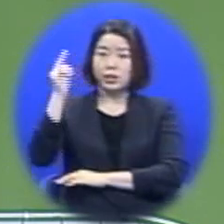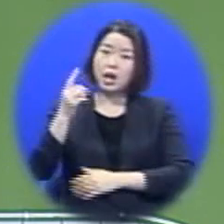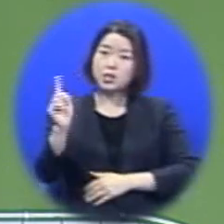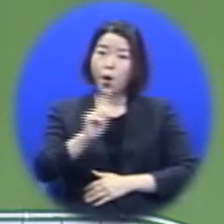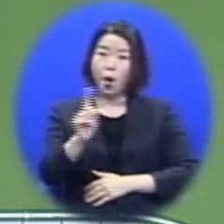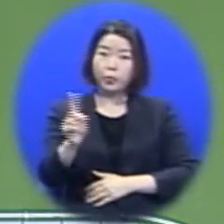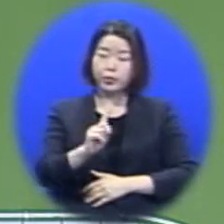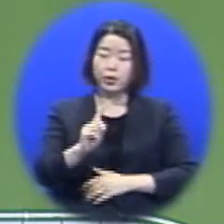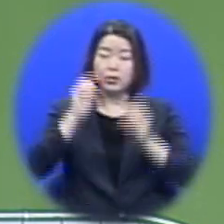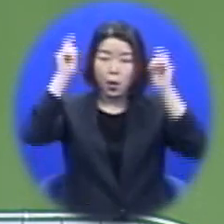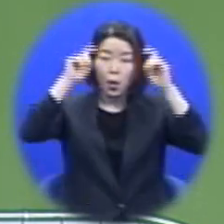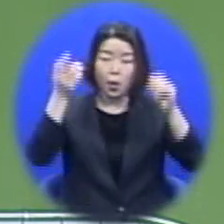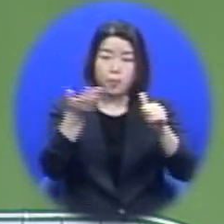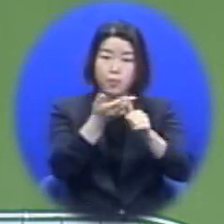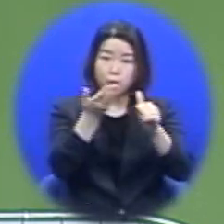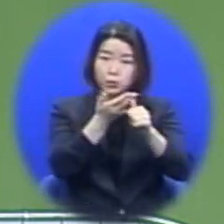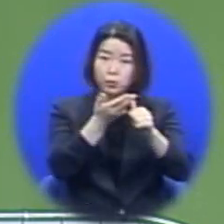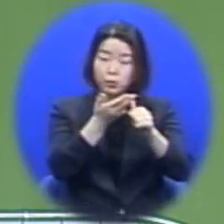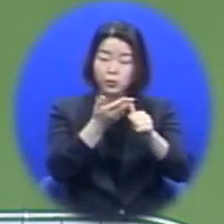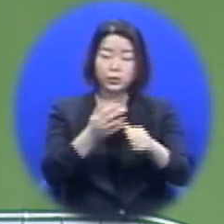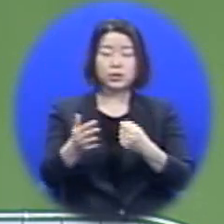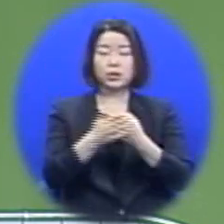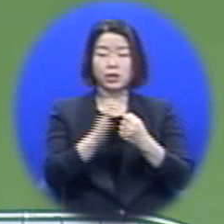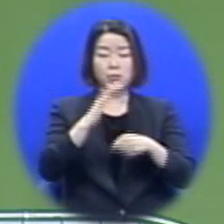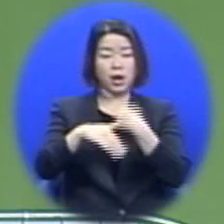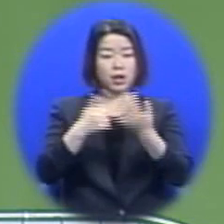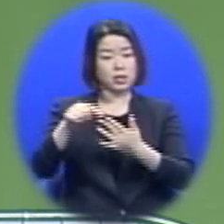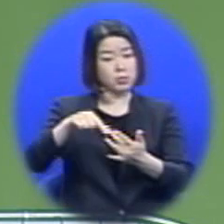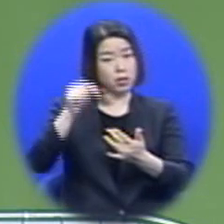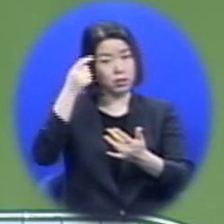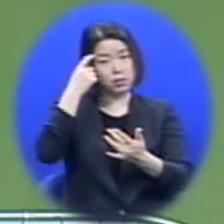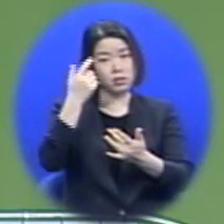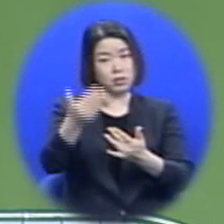어떤 목동이었기 때문에 하나님이 다윗을 택하셨을까?